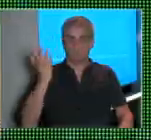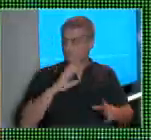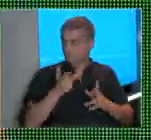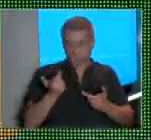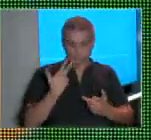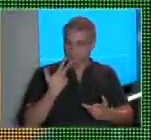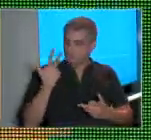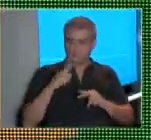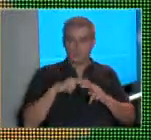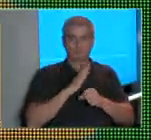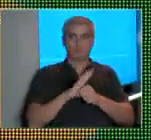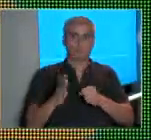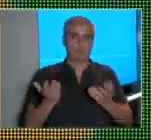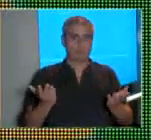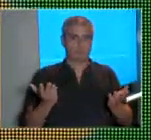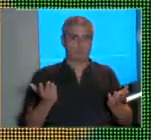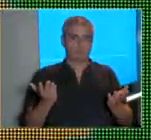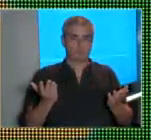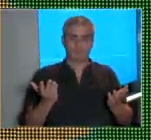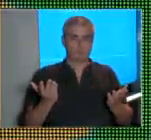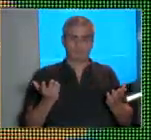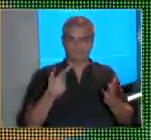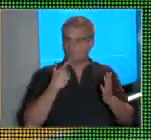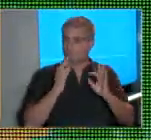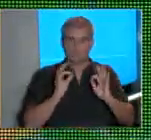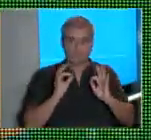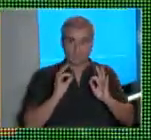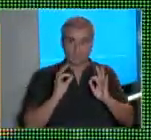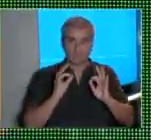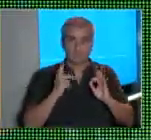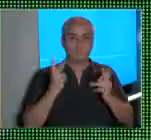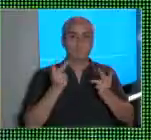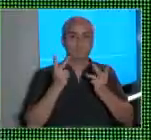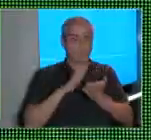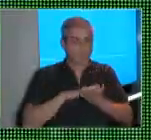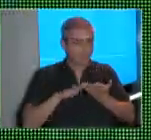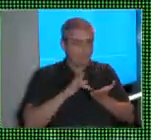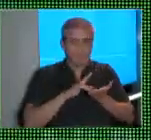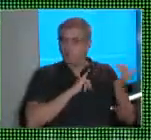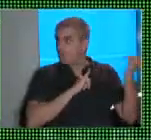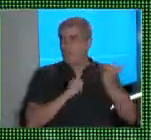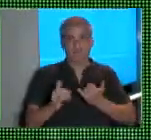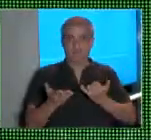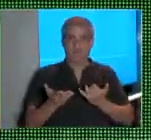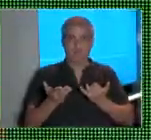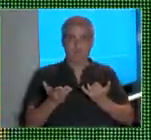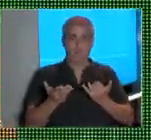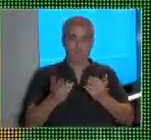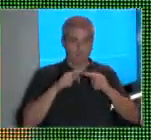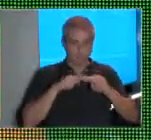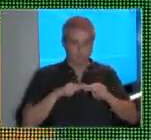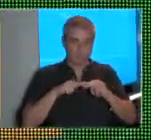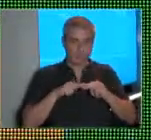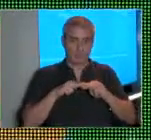היה 3 שנים אחרי השואה. למען האמת, הם חיפשו פיסת אדמה להביא את, את